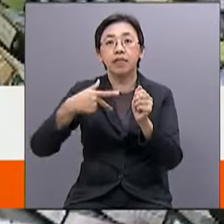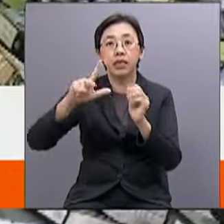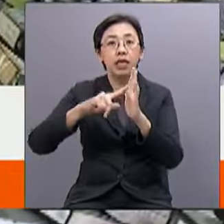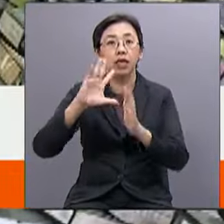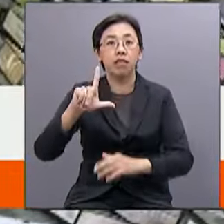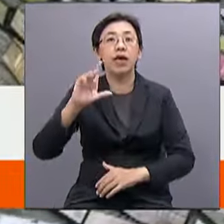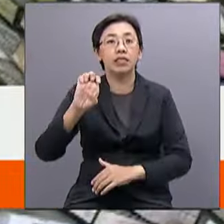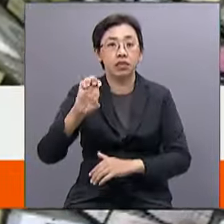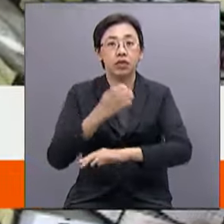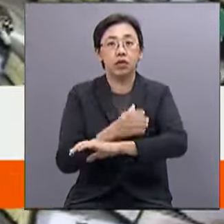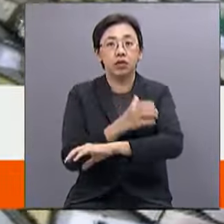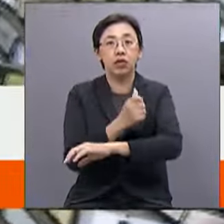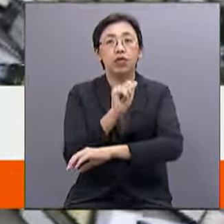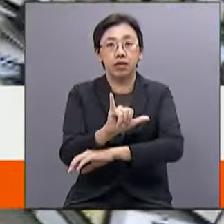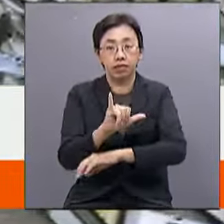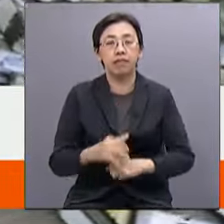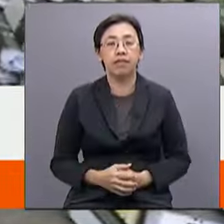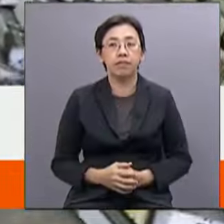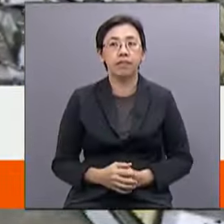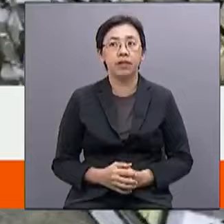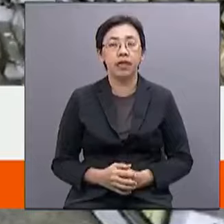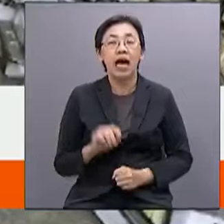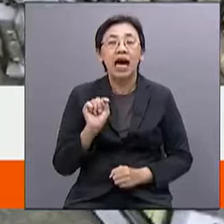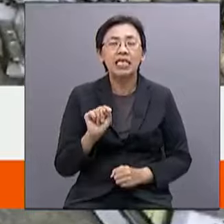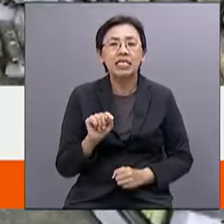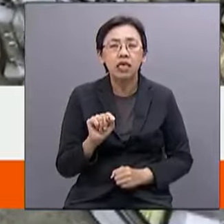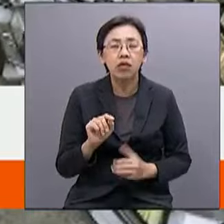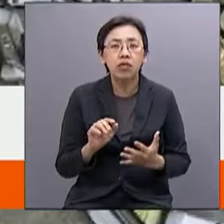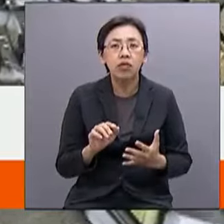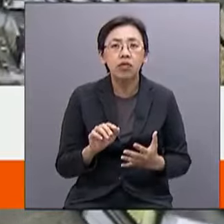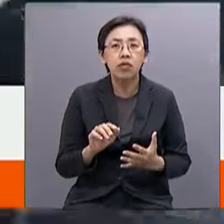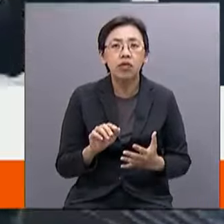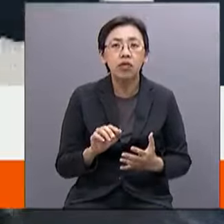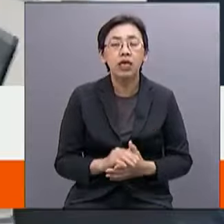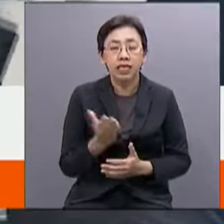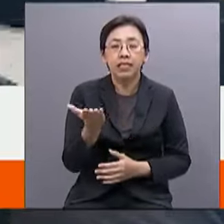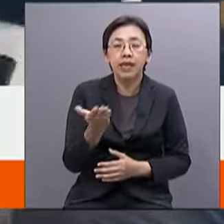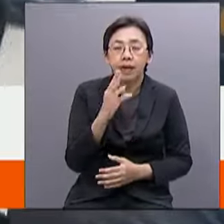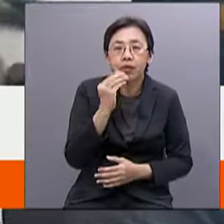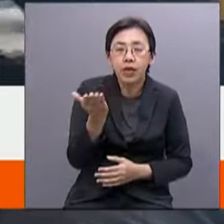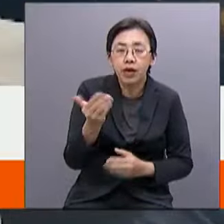ครศรีอยุธยาด้วยครับ ค่ะ ค่ะ แล้วหลังจากนี้ สองส่วนเนี่ย เชิญค่ะ เชิญเชิญค่ะ